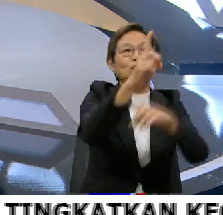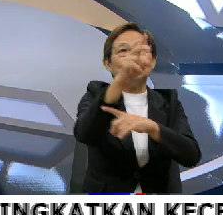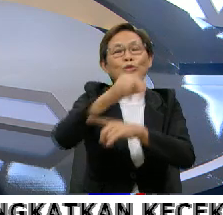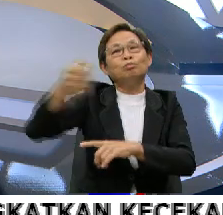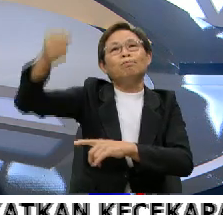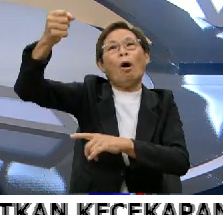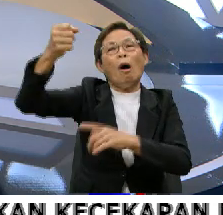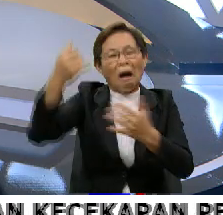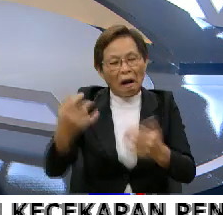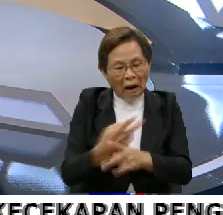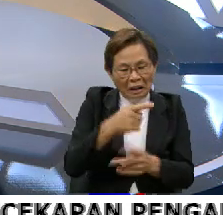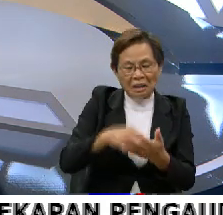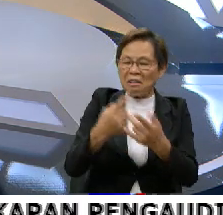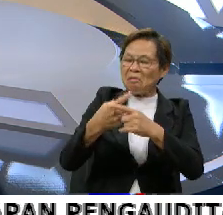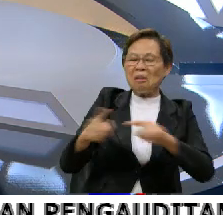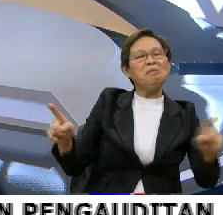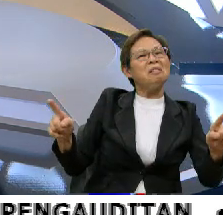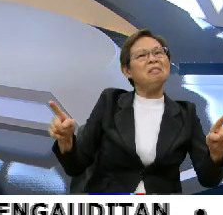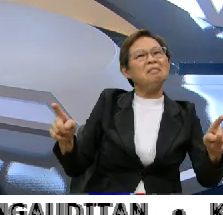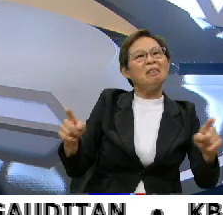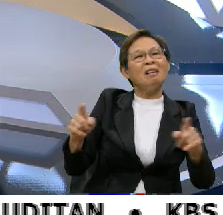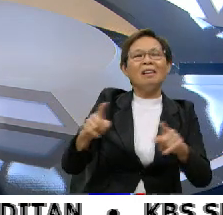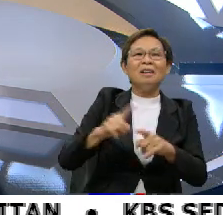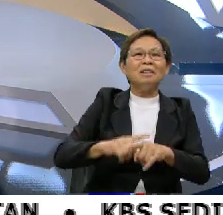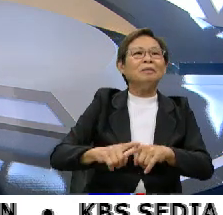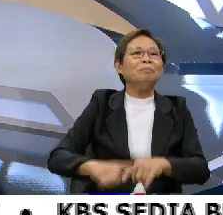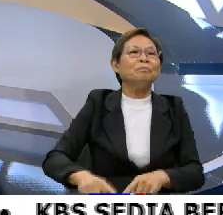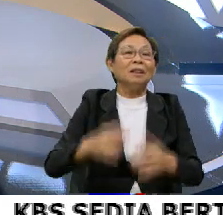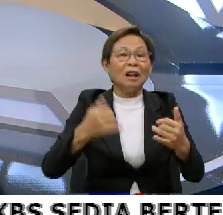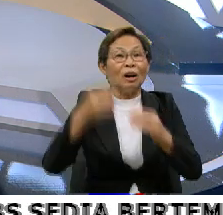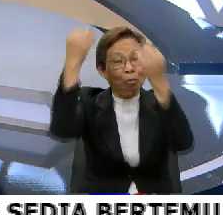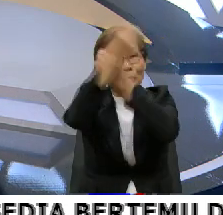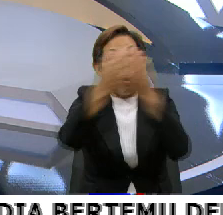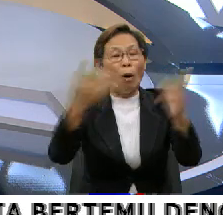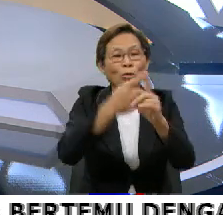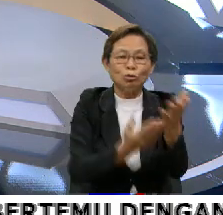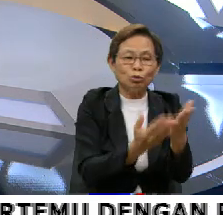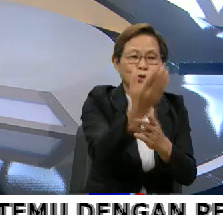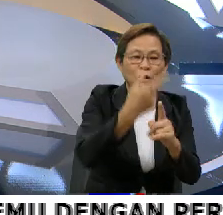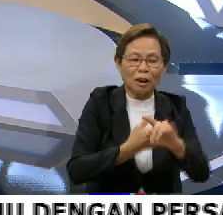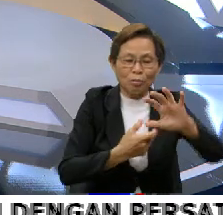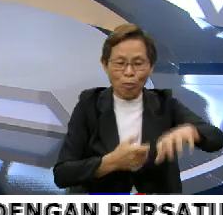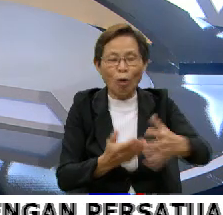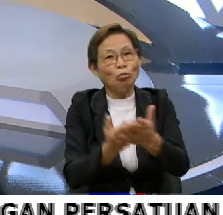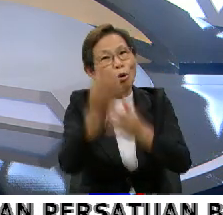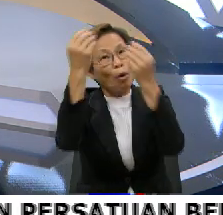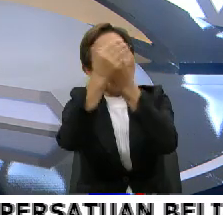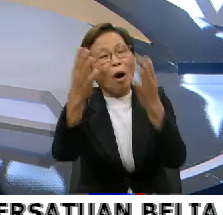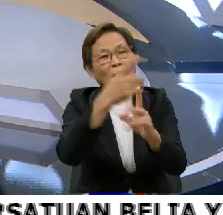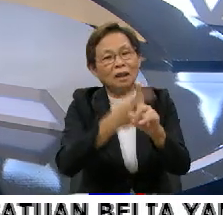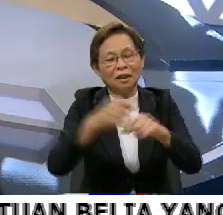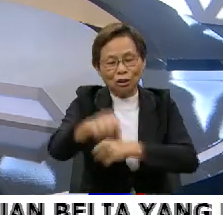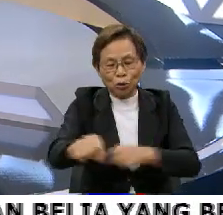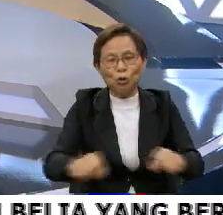situasi Iya betul Oke jadi terus setiap episode kami untuk kita membuka gambaran terus dari lokasi dan juga tentunya dari studio